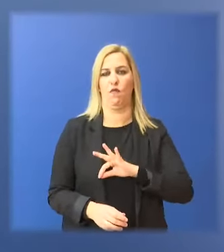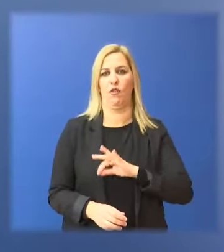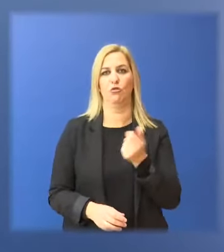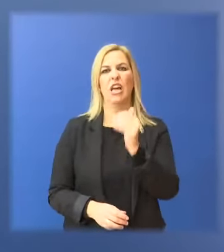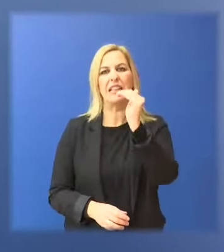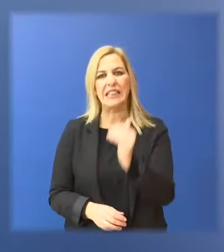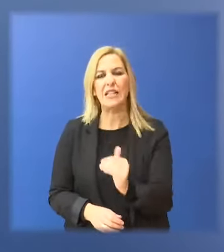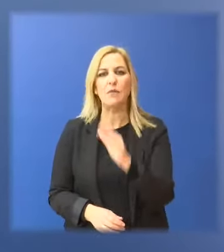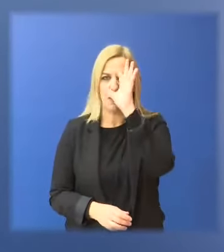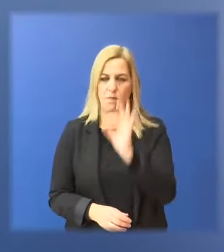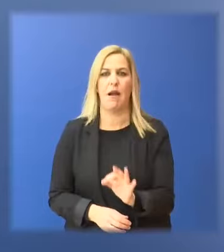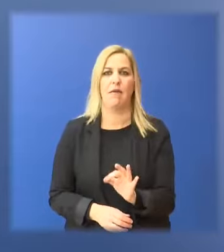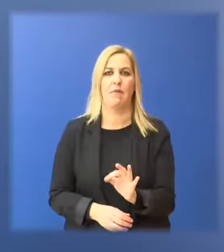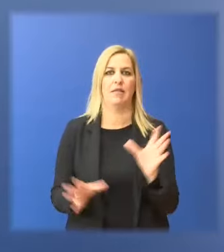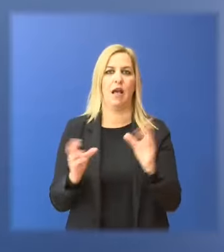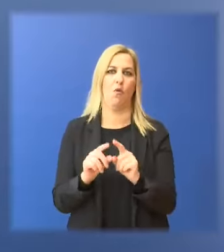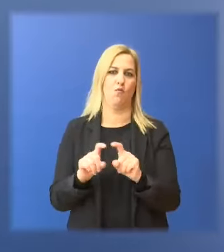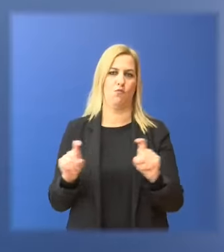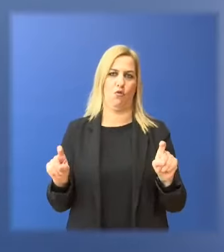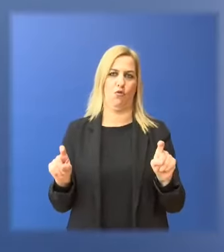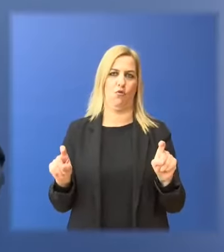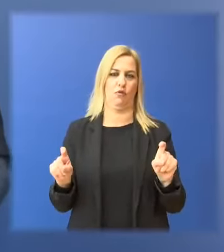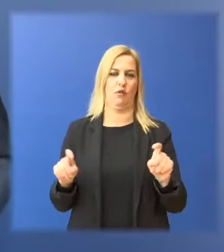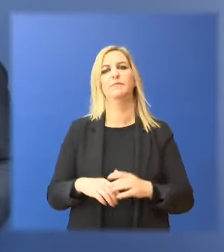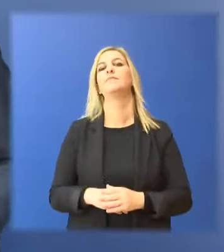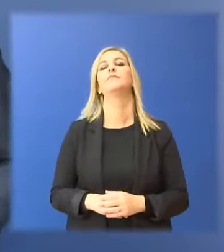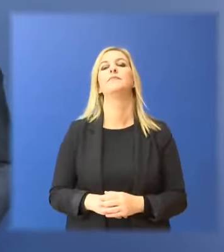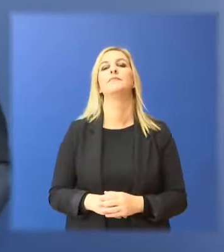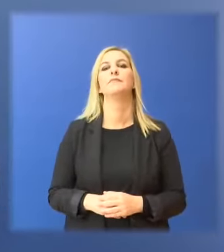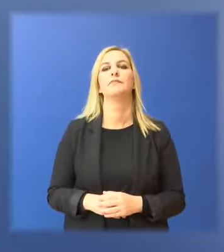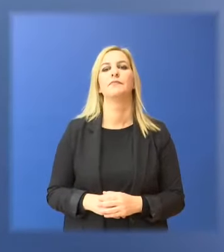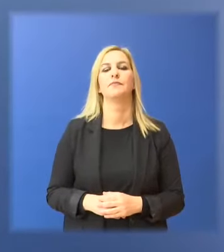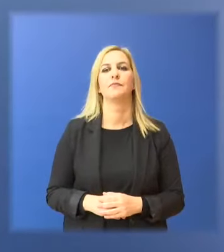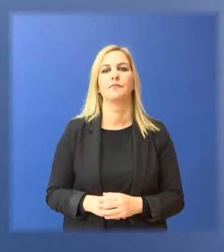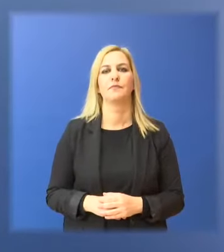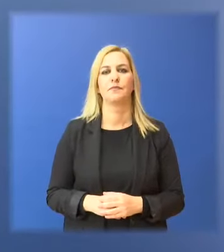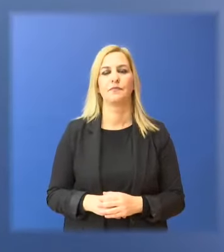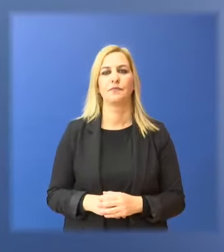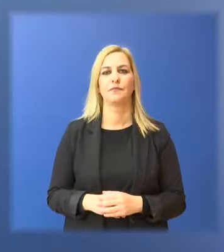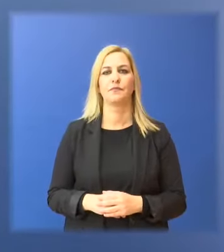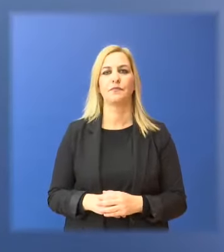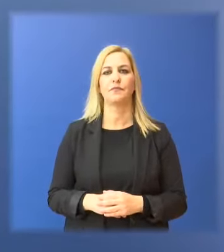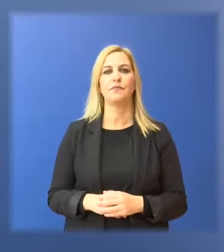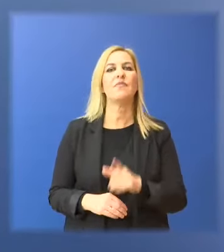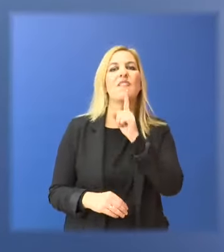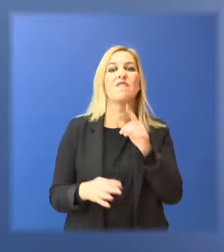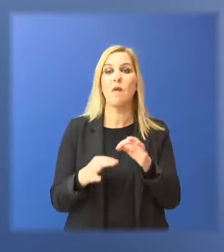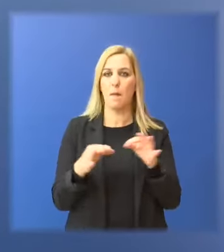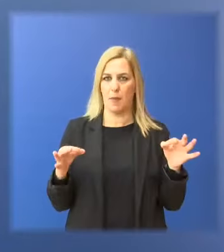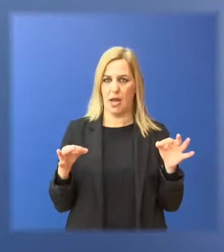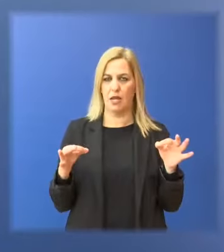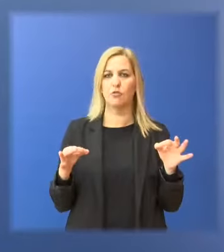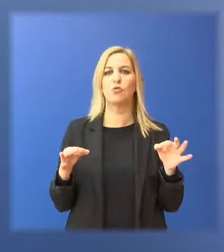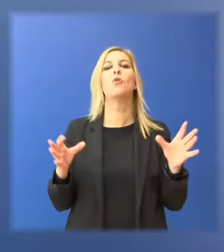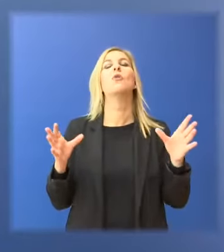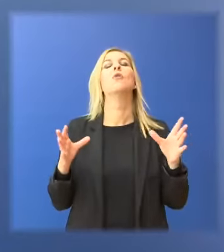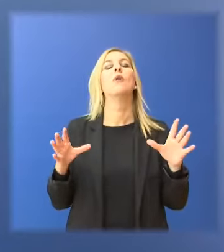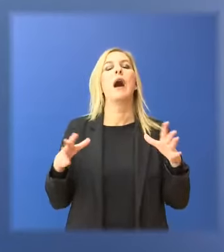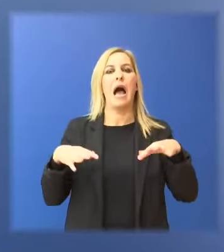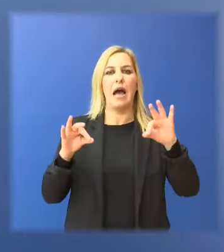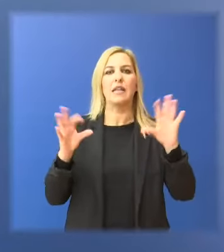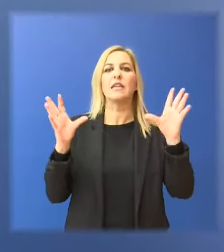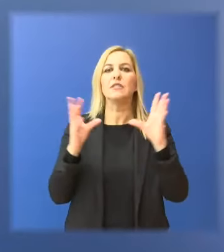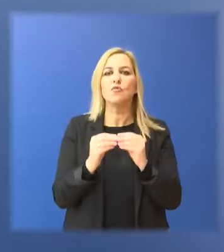τιμών των προϊόντων στα ράφια, των προϊόντων αυτών στα ράφια. Το μέτρο θα εφαρμοστεί στις κατηγορίες που σύμφωνα